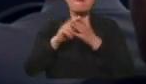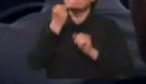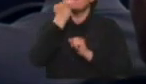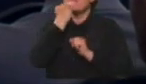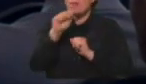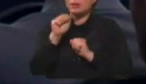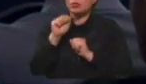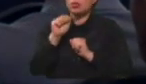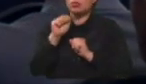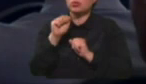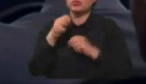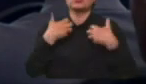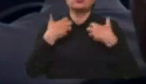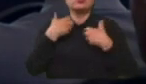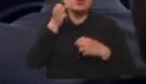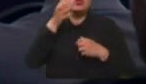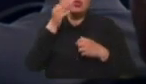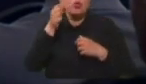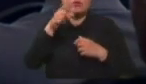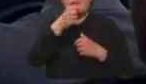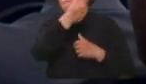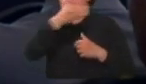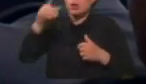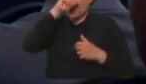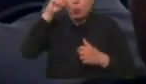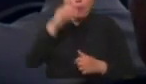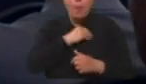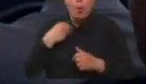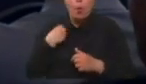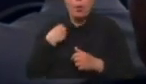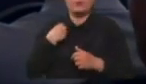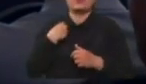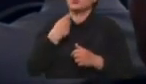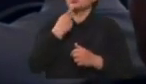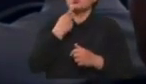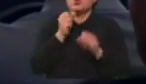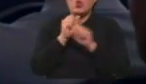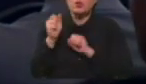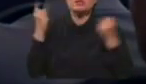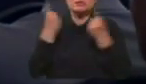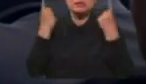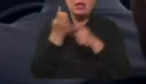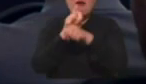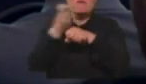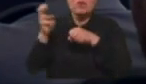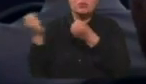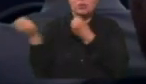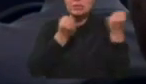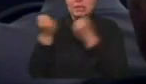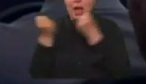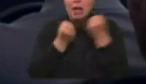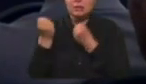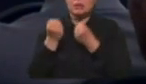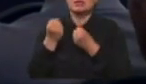bardzo, na życie codzienne milionów Polaków. Czym tak naprawdę jest zjawisko wykluczenia